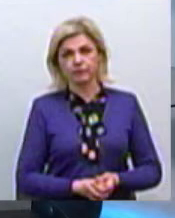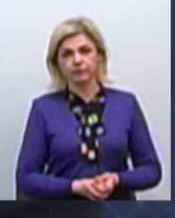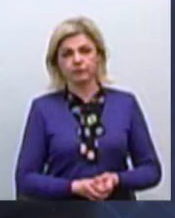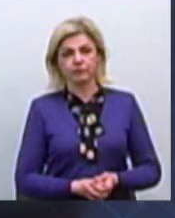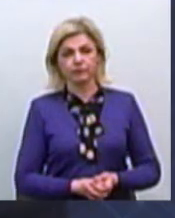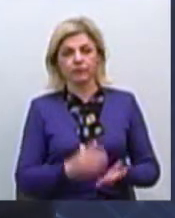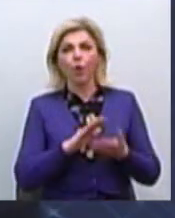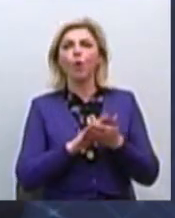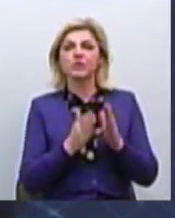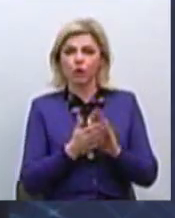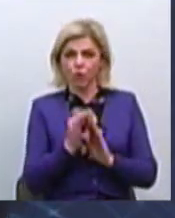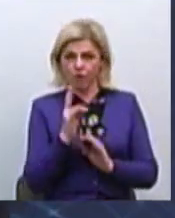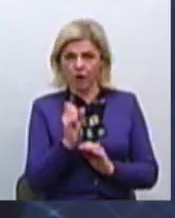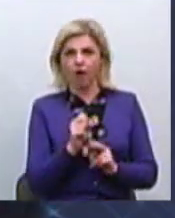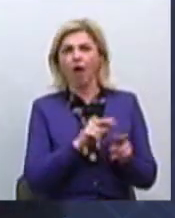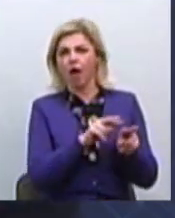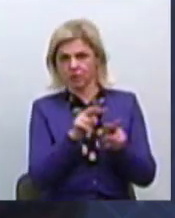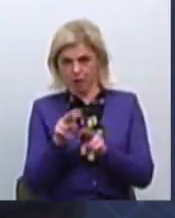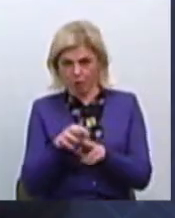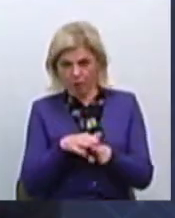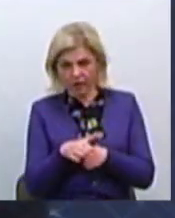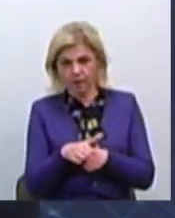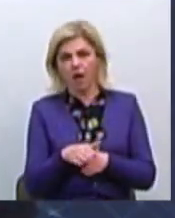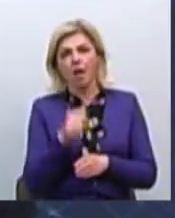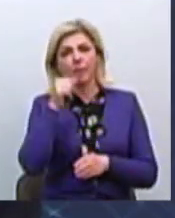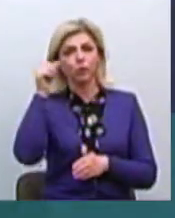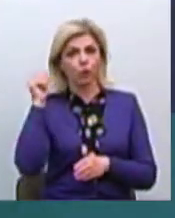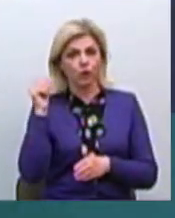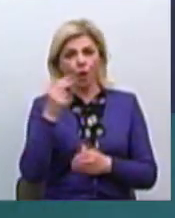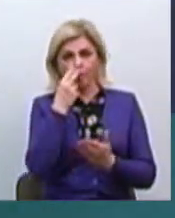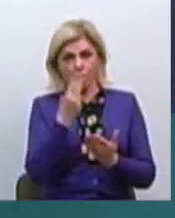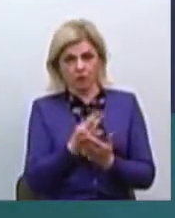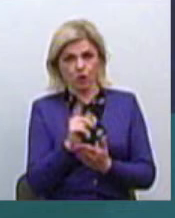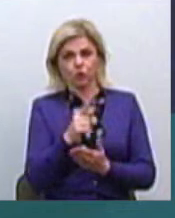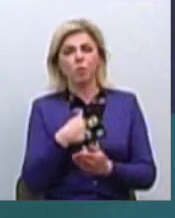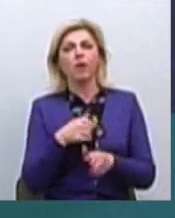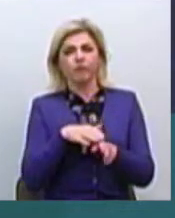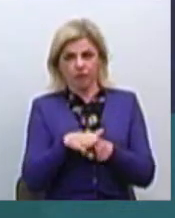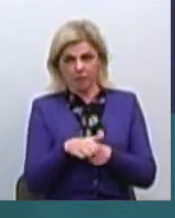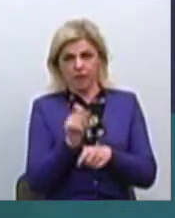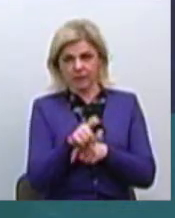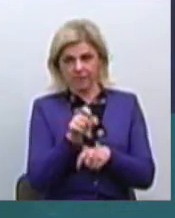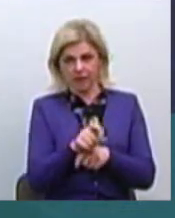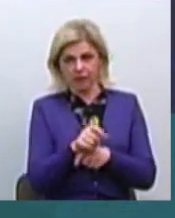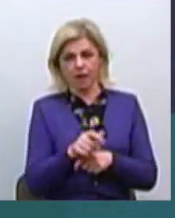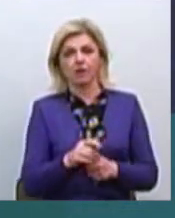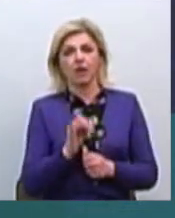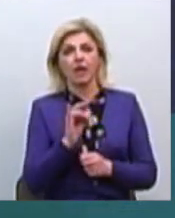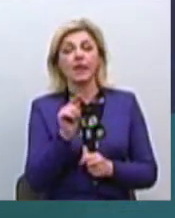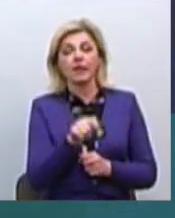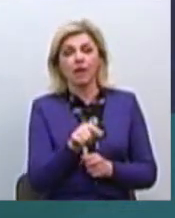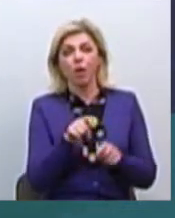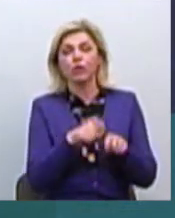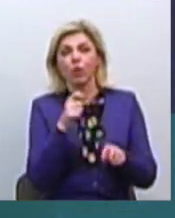Обстановка контрольована. Минулий рік показав, що ми справились з поставленими завданнями. Ті порушення,